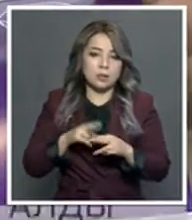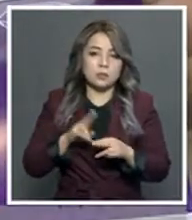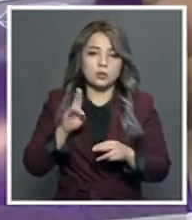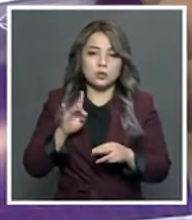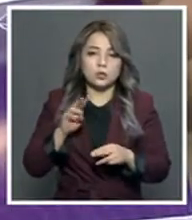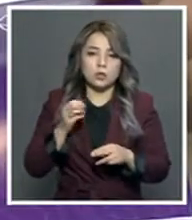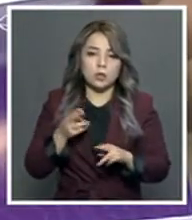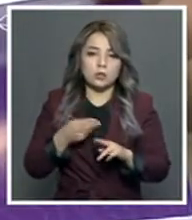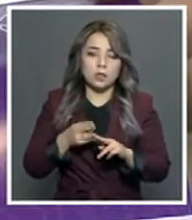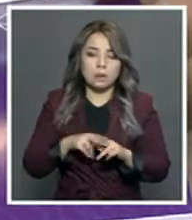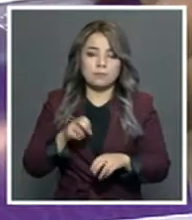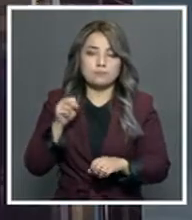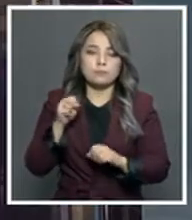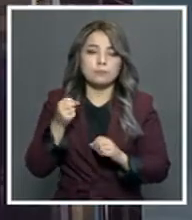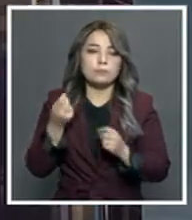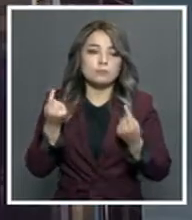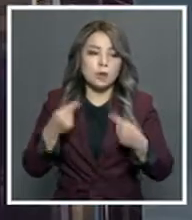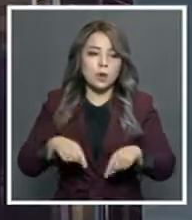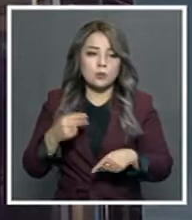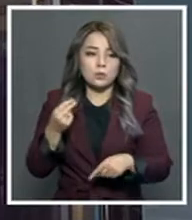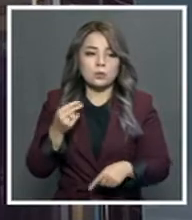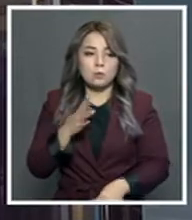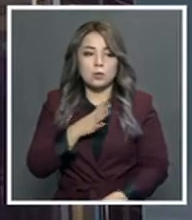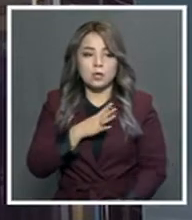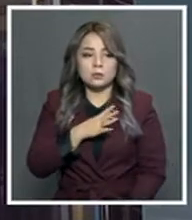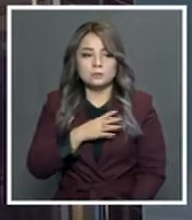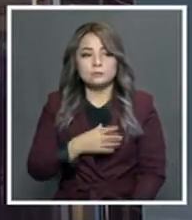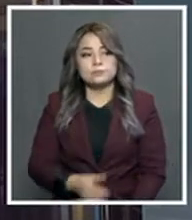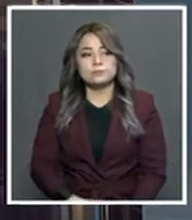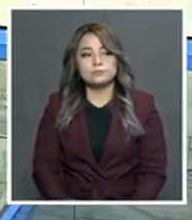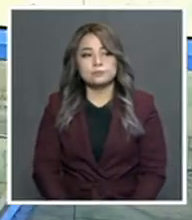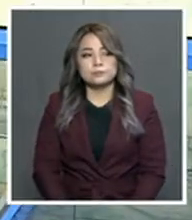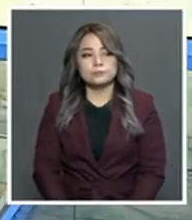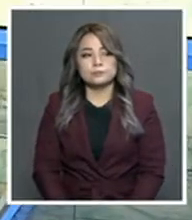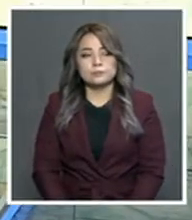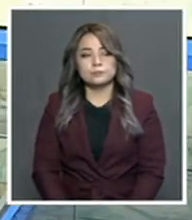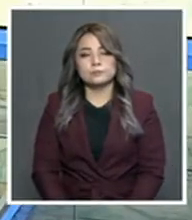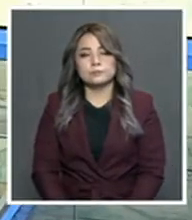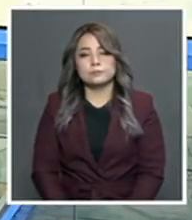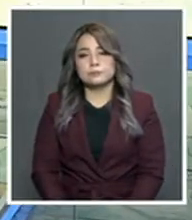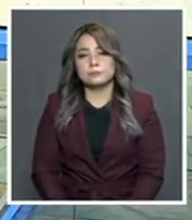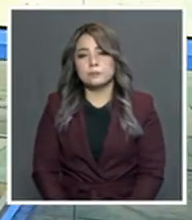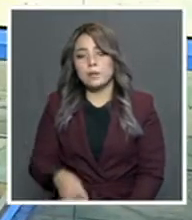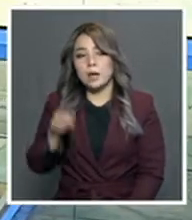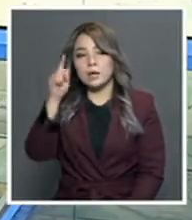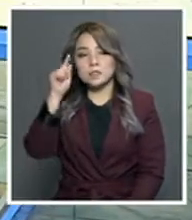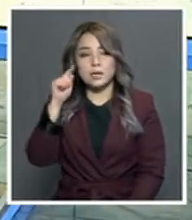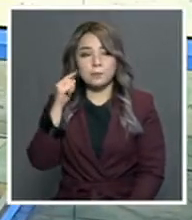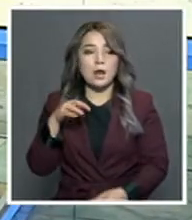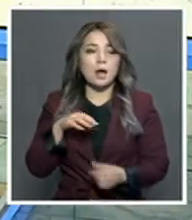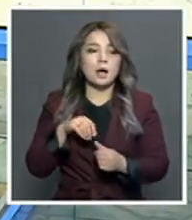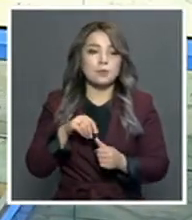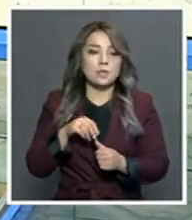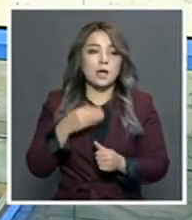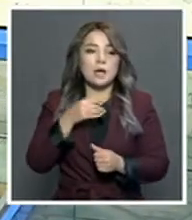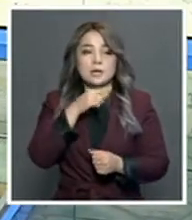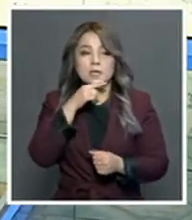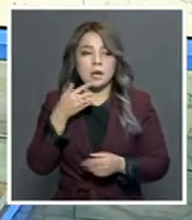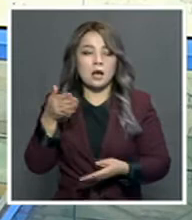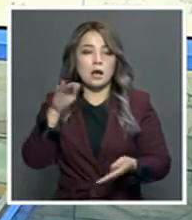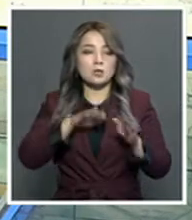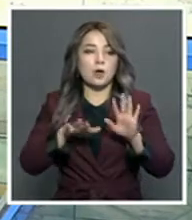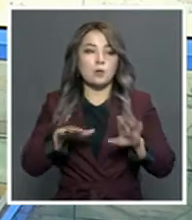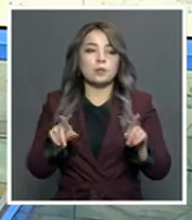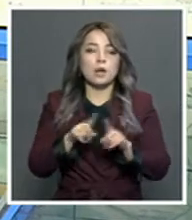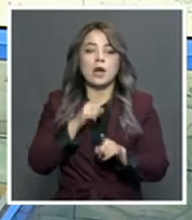Тенгрибанк банкрот болған. Азербайджан, Армения және Ресей Таулы